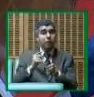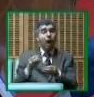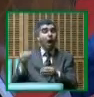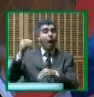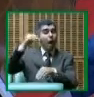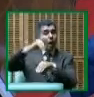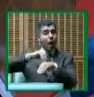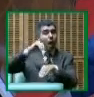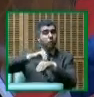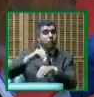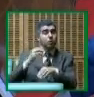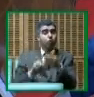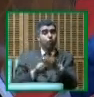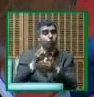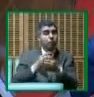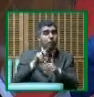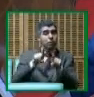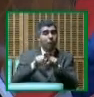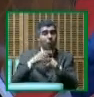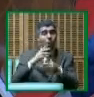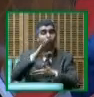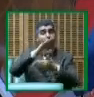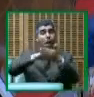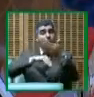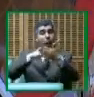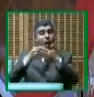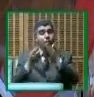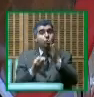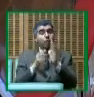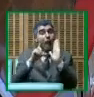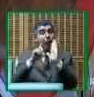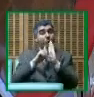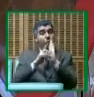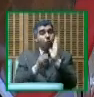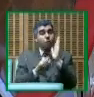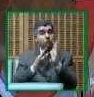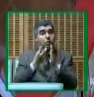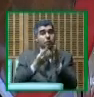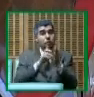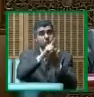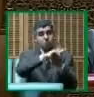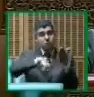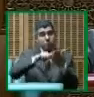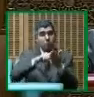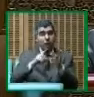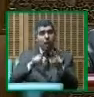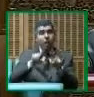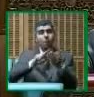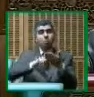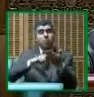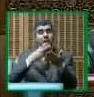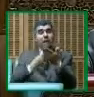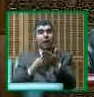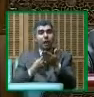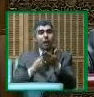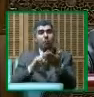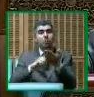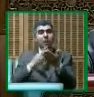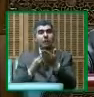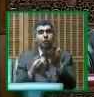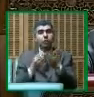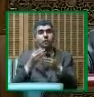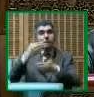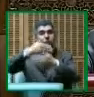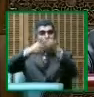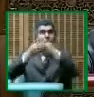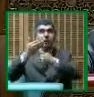تشديد المراقبه، يتعين ان لا تتكرر هذه الحاله، ومن ضمن الاجراءات المقترحه الان هو انه اي